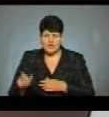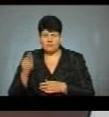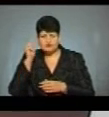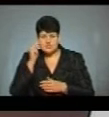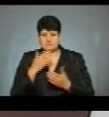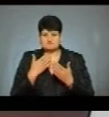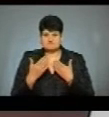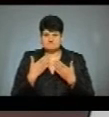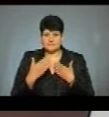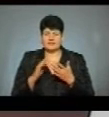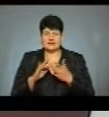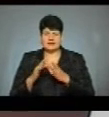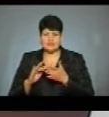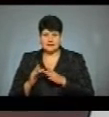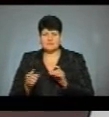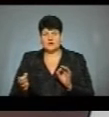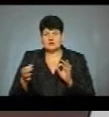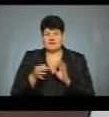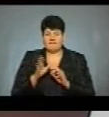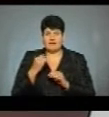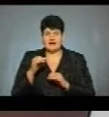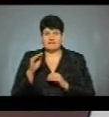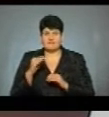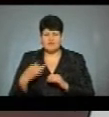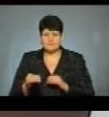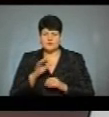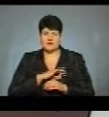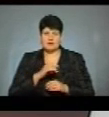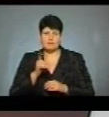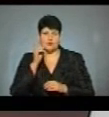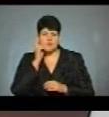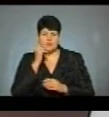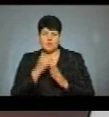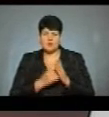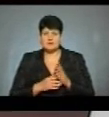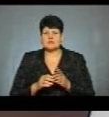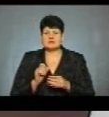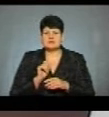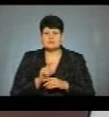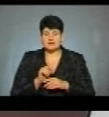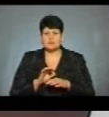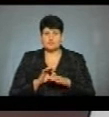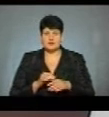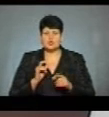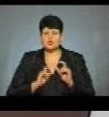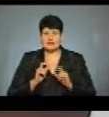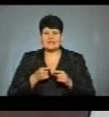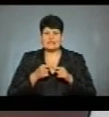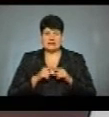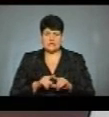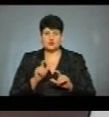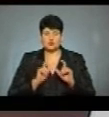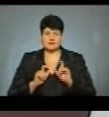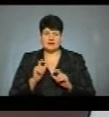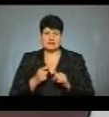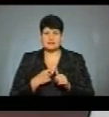соцмережах, підключатися до мережі Wi-Fi, користуватися мобільними програмами. Заняття провели студенти технічного коледжу Тернопільського технічного університету